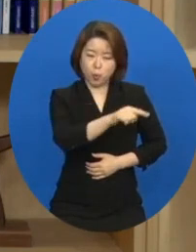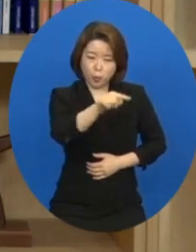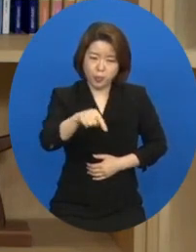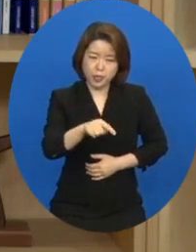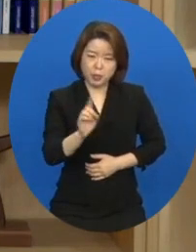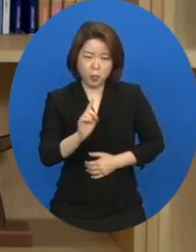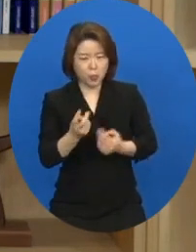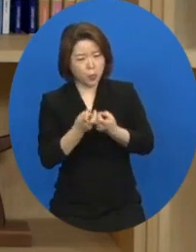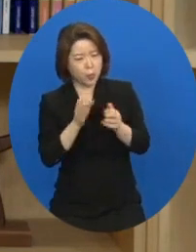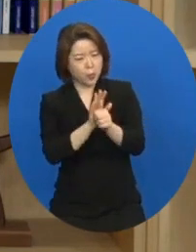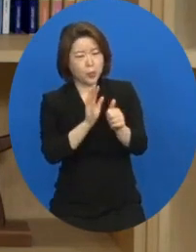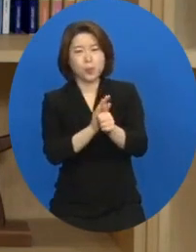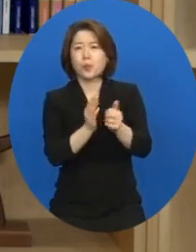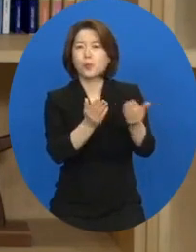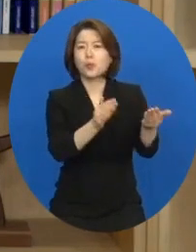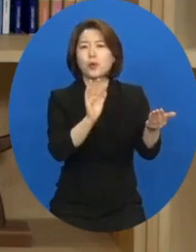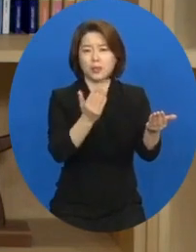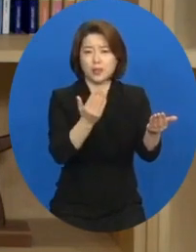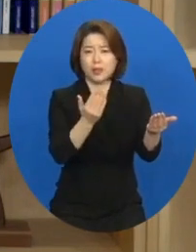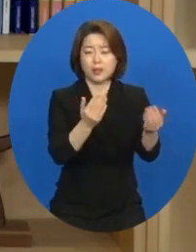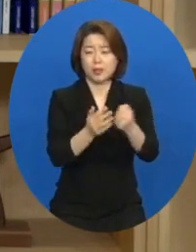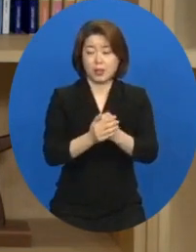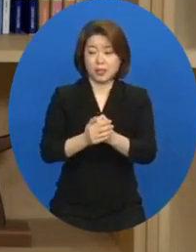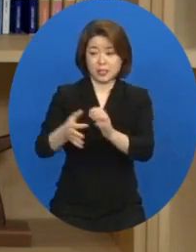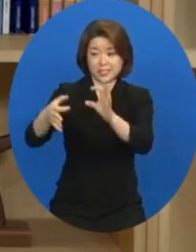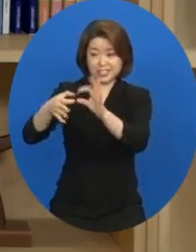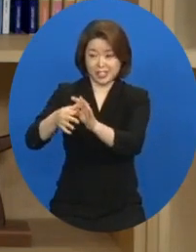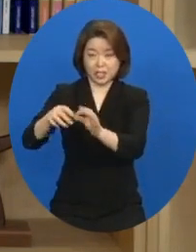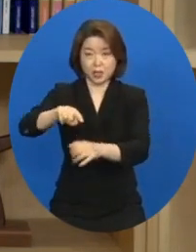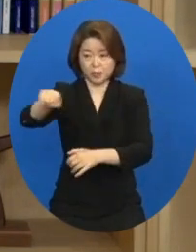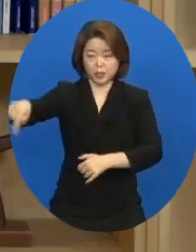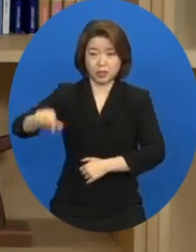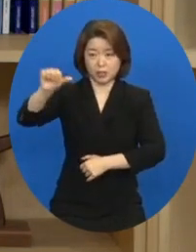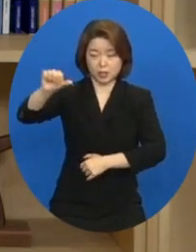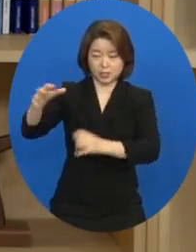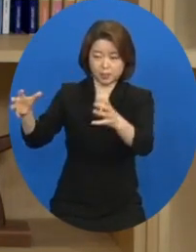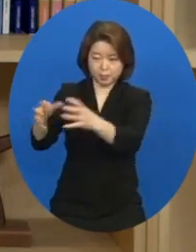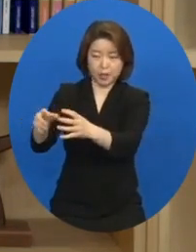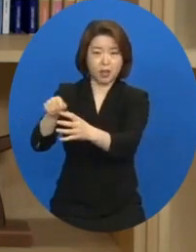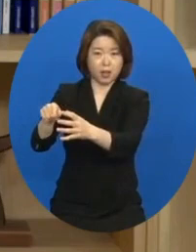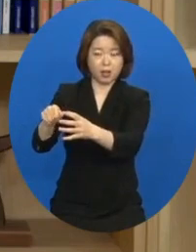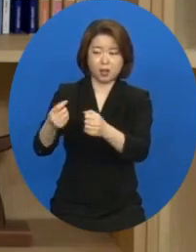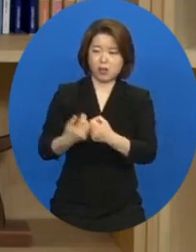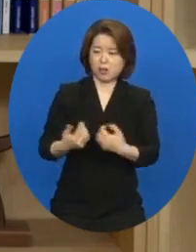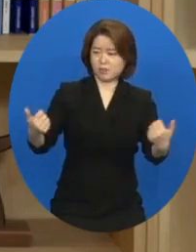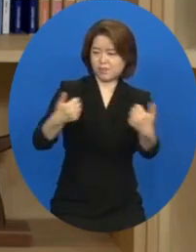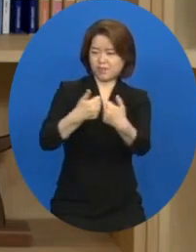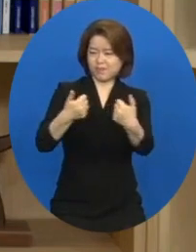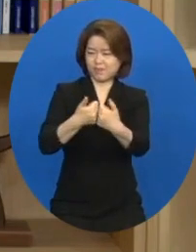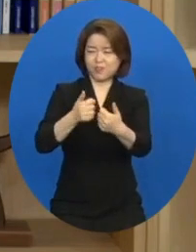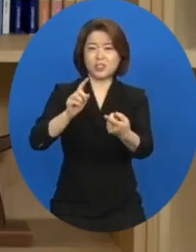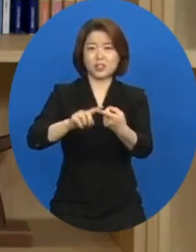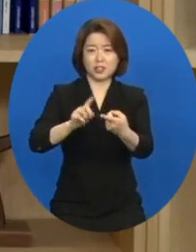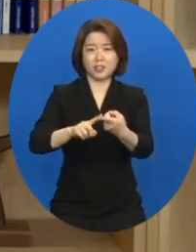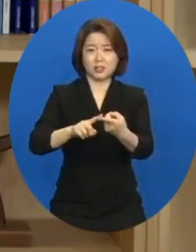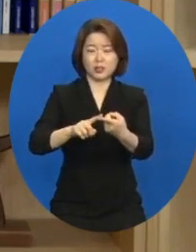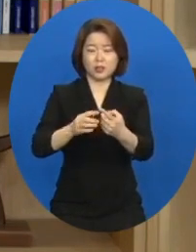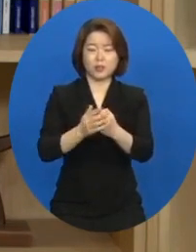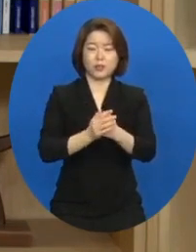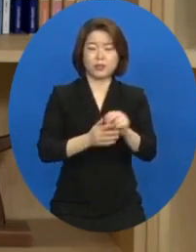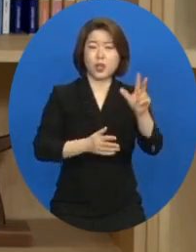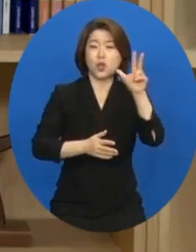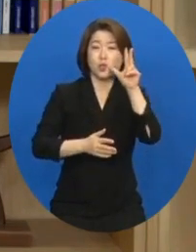하는데 에 그 연합군 5 족속의 연합군과 싸우는 일에 대하여 어여